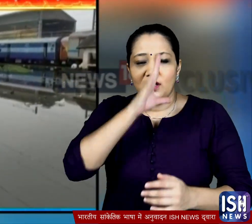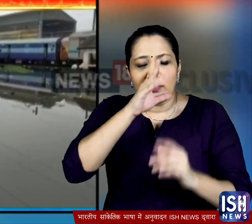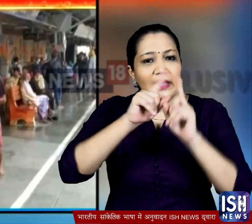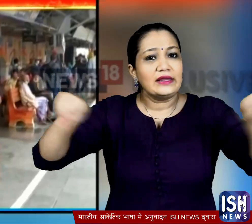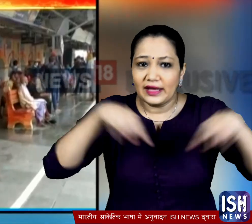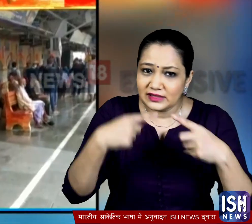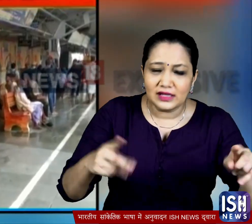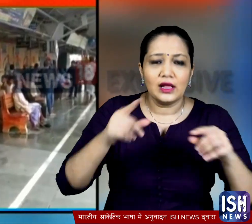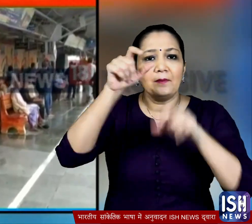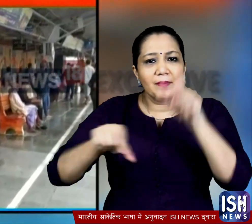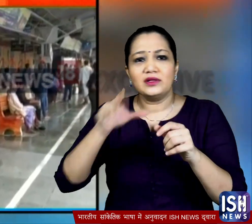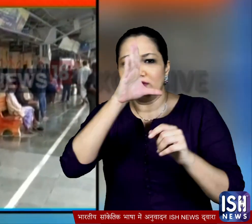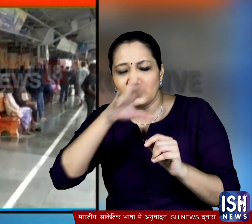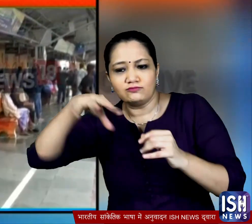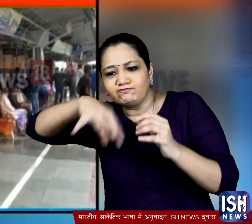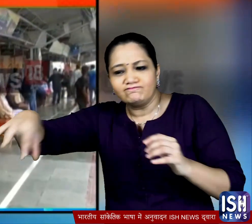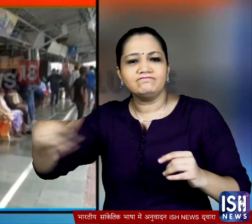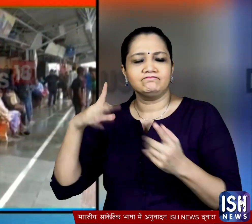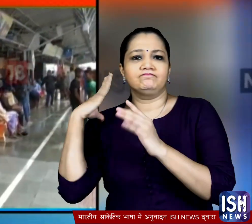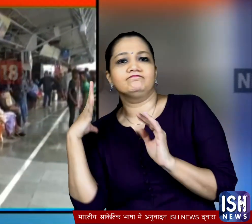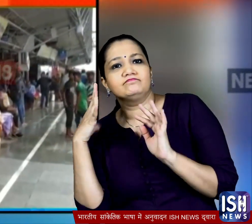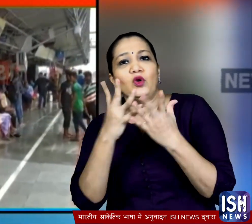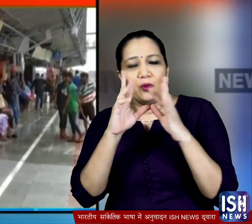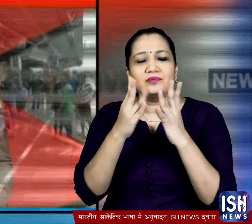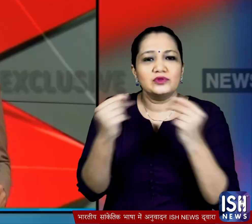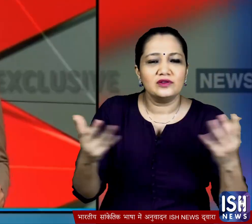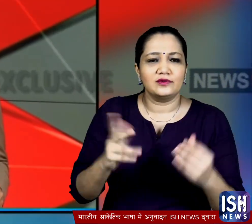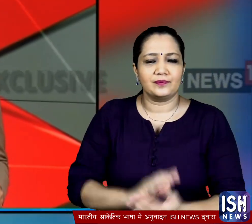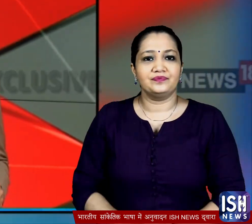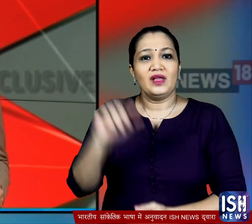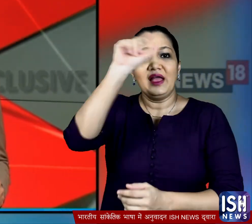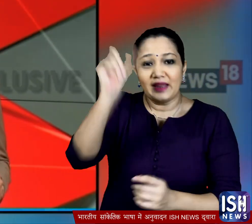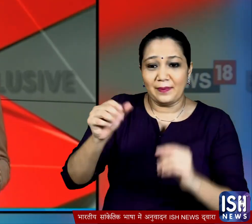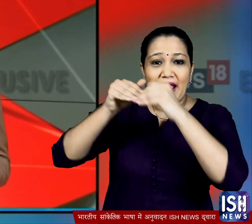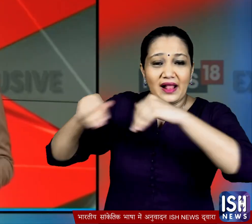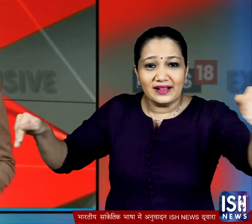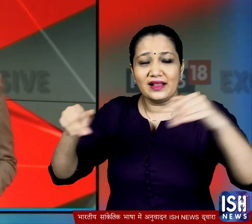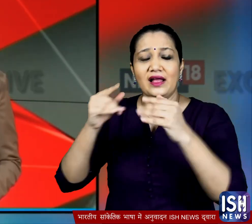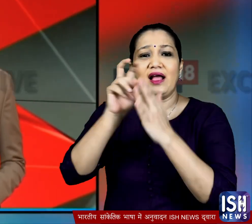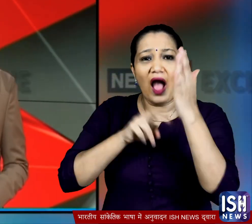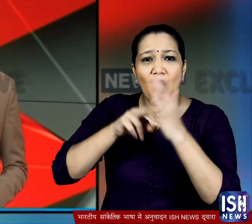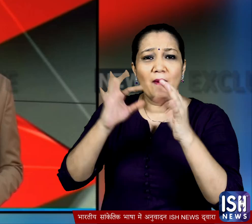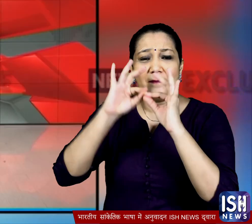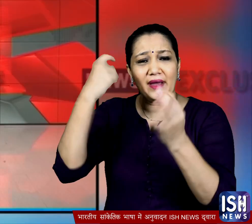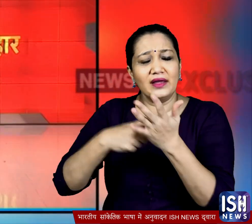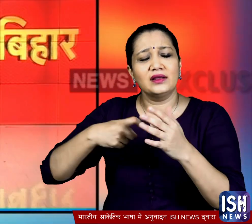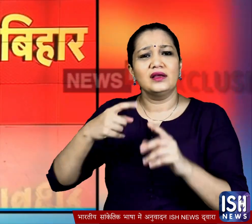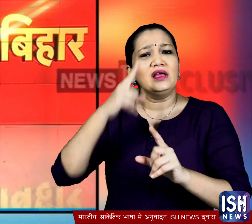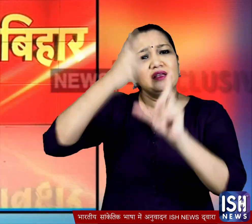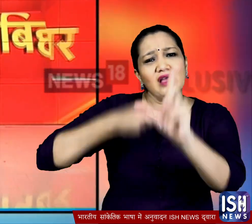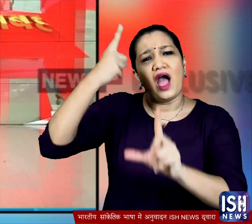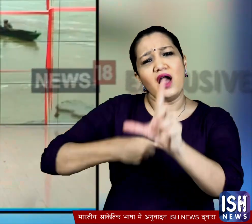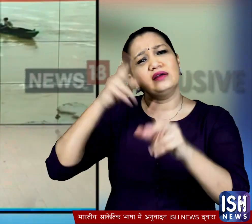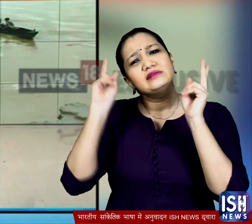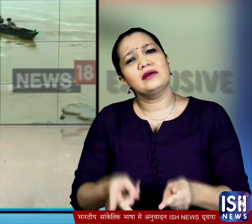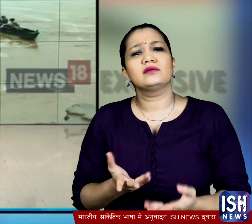रद्द हैं और लोग स्टेशन पर जमे हालात सुधरने का इंतजार कर रहे हैं। और नेपाल की सीमा से लगने वाले बिहार के जिलों के लिए यह मुसीबत अब हर साल